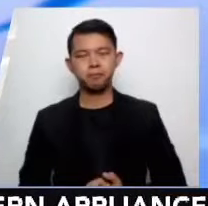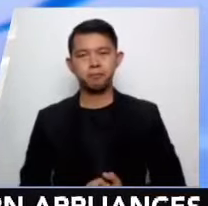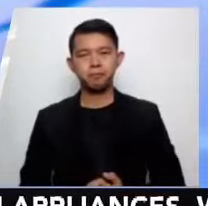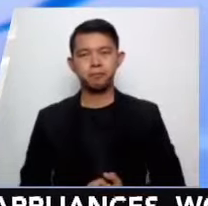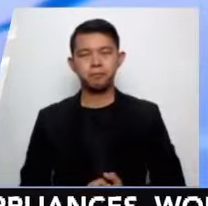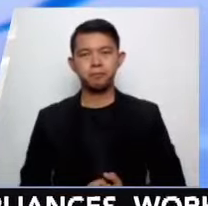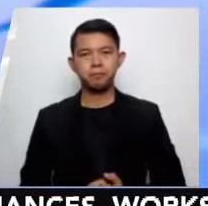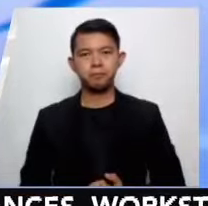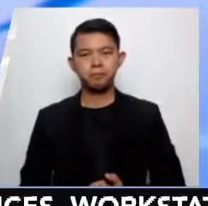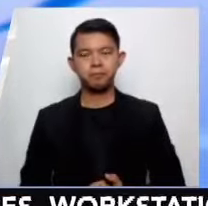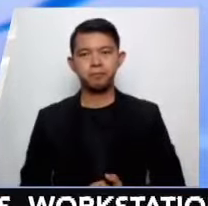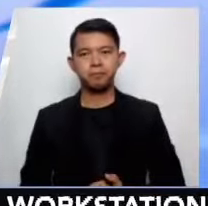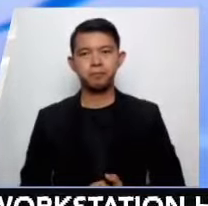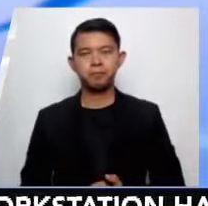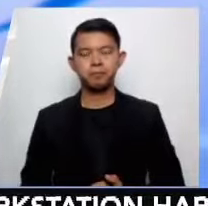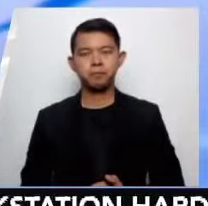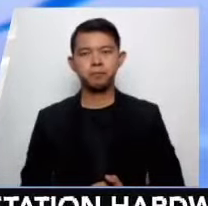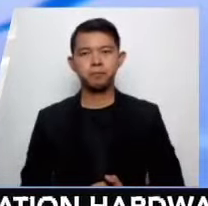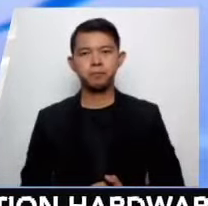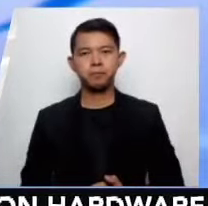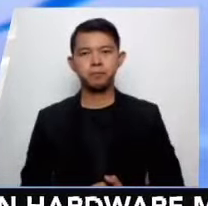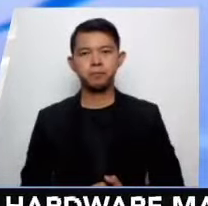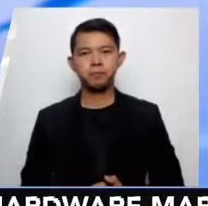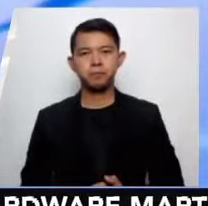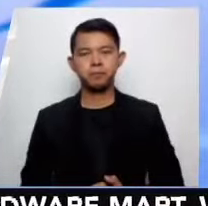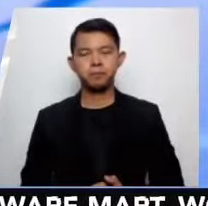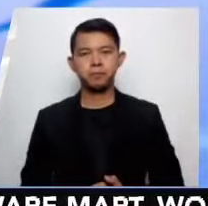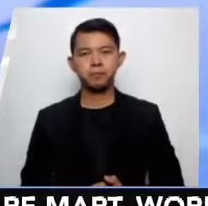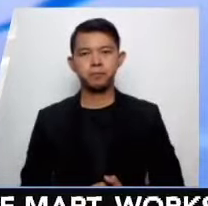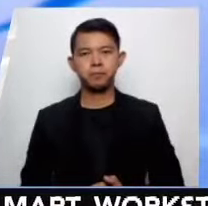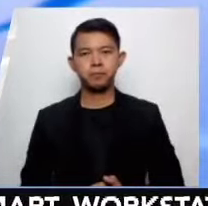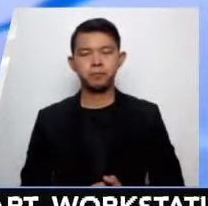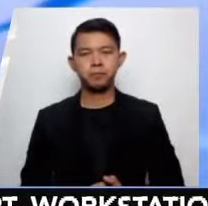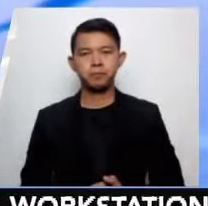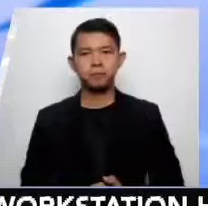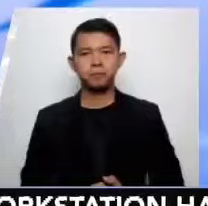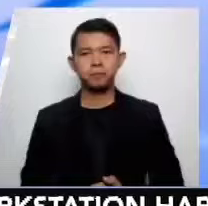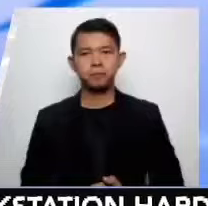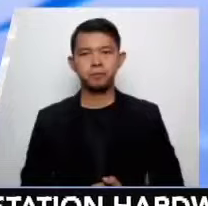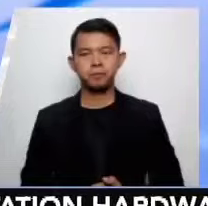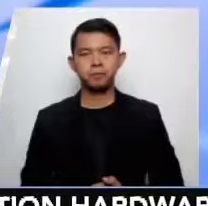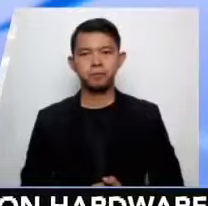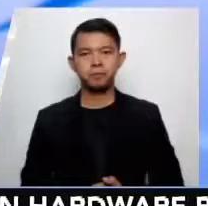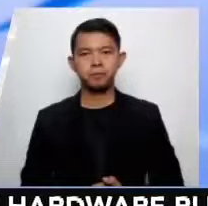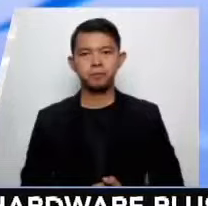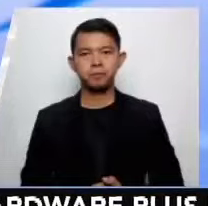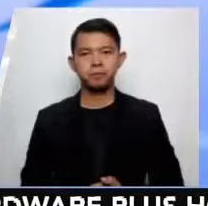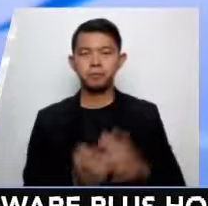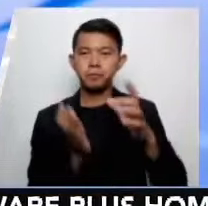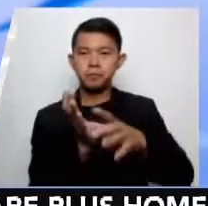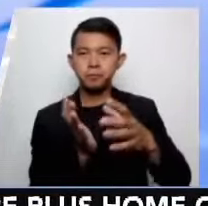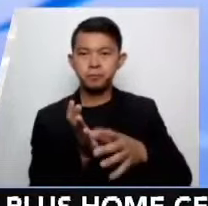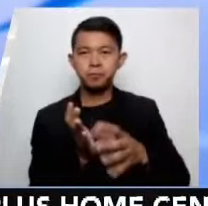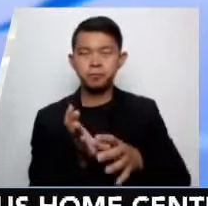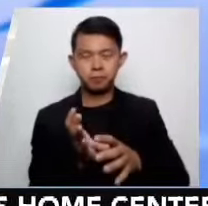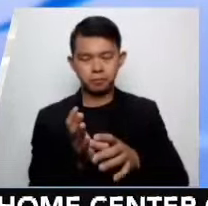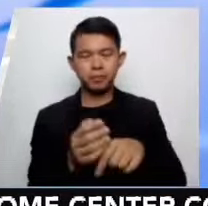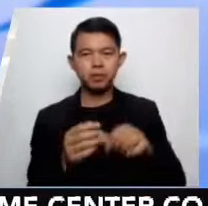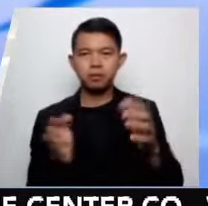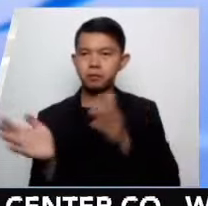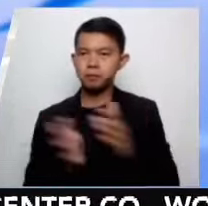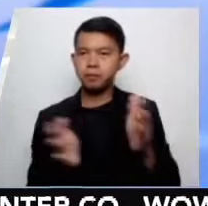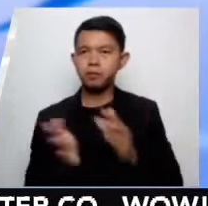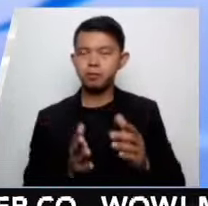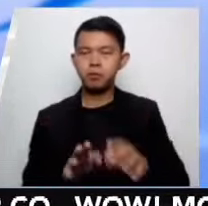binabalak ng Commission on Elections na magbukas ng mas maraming botohan sa darating na eleksyon 2025. May ulat on the spot